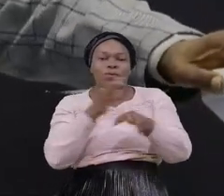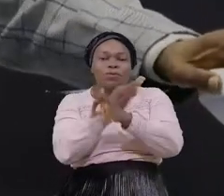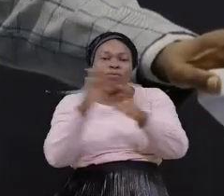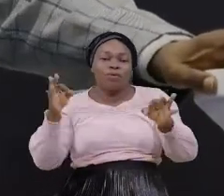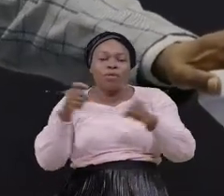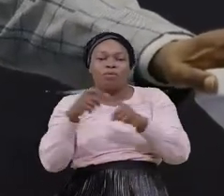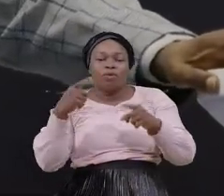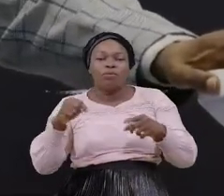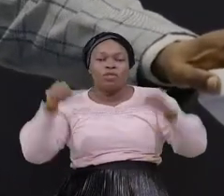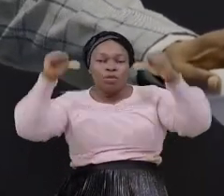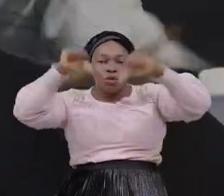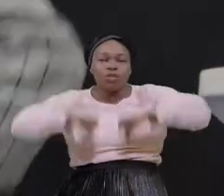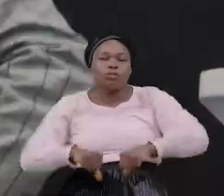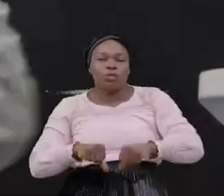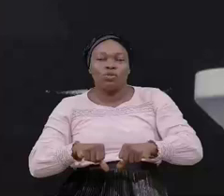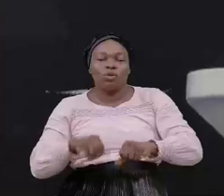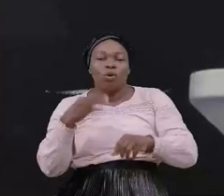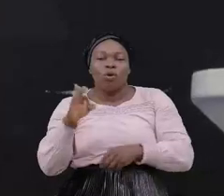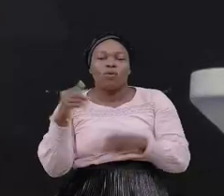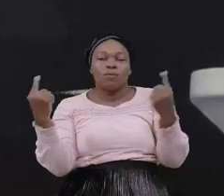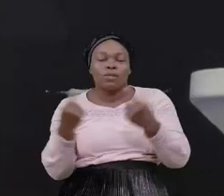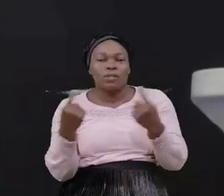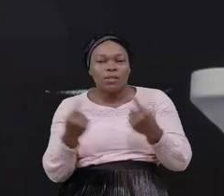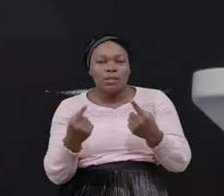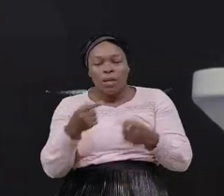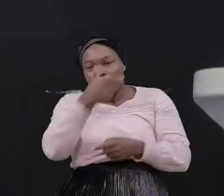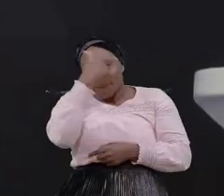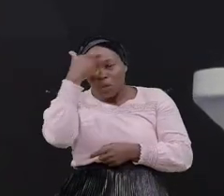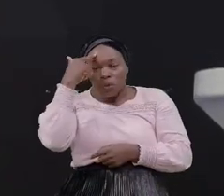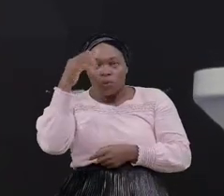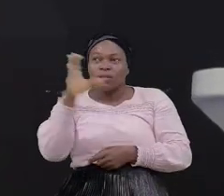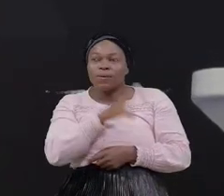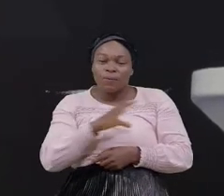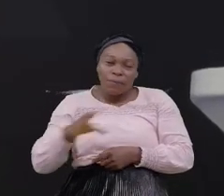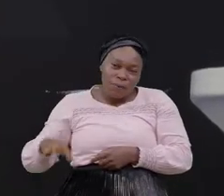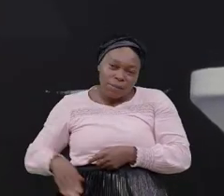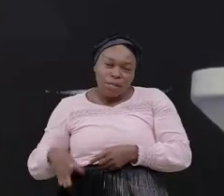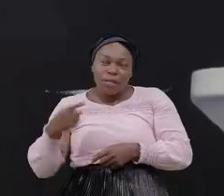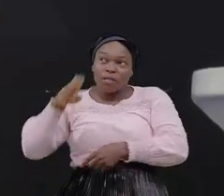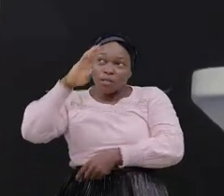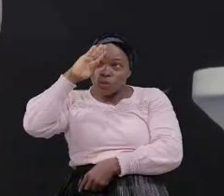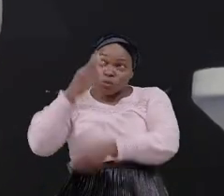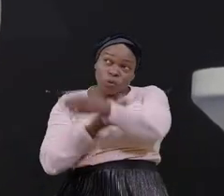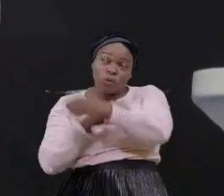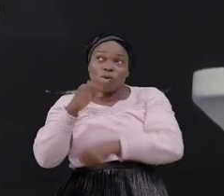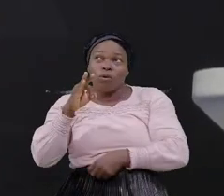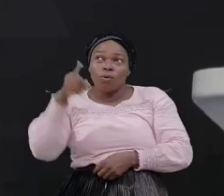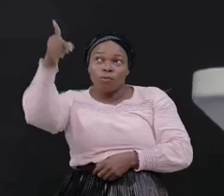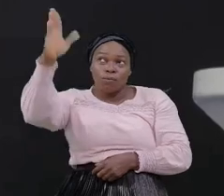la condamnation du péché parce que Christ, le Fils de Dieu,